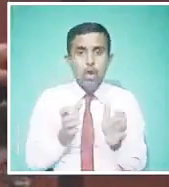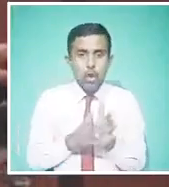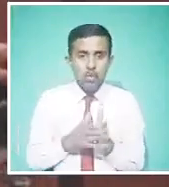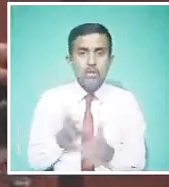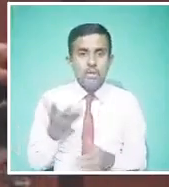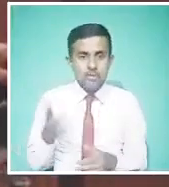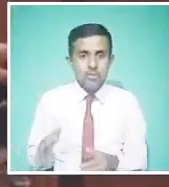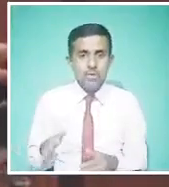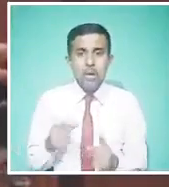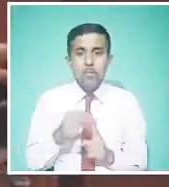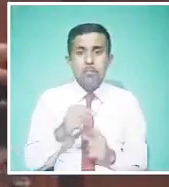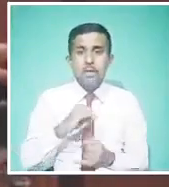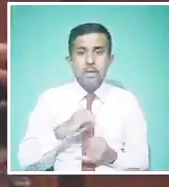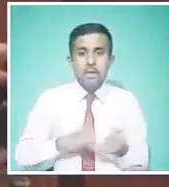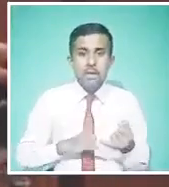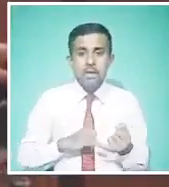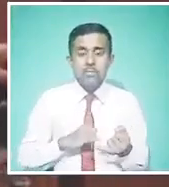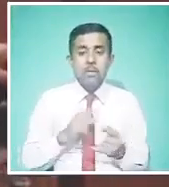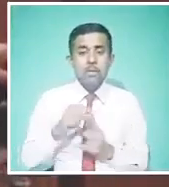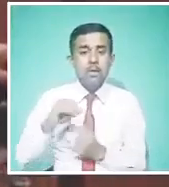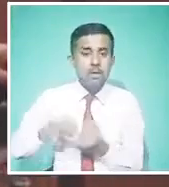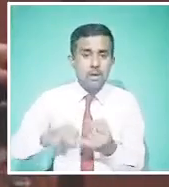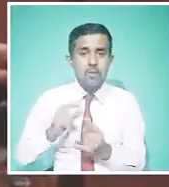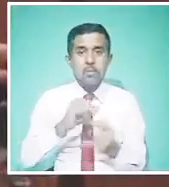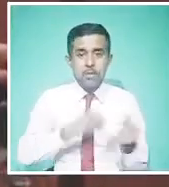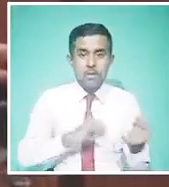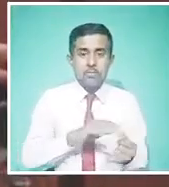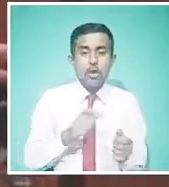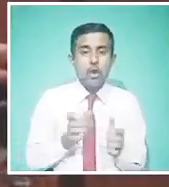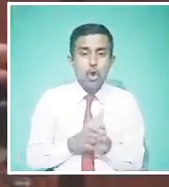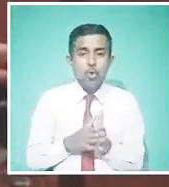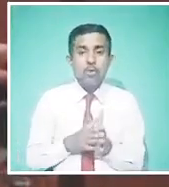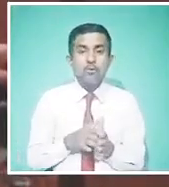கூட்டங்களே நடைபெறுவதில்லை. வடக்கிலே மட்டும்